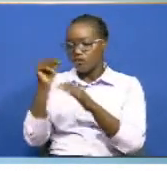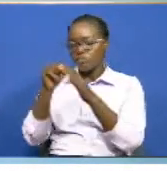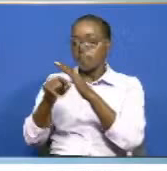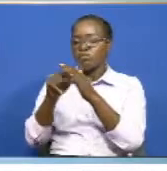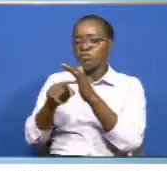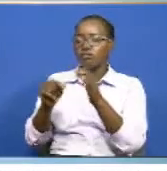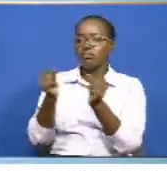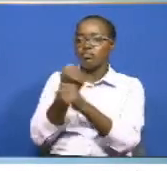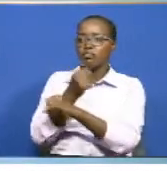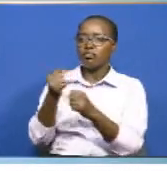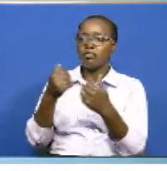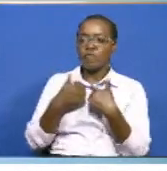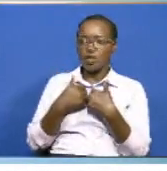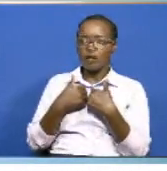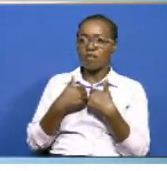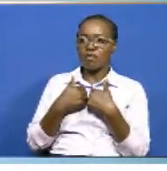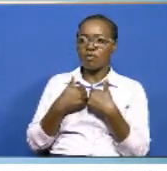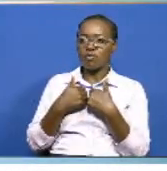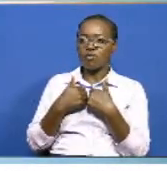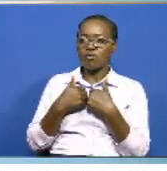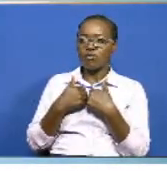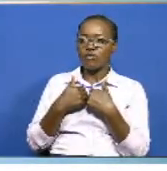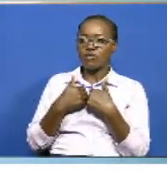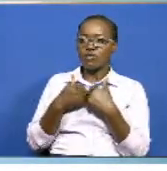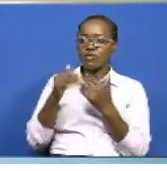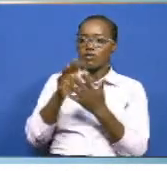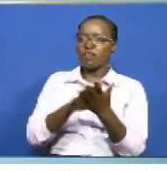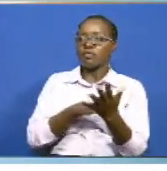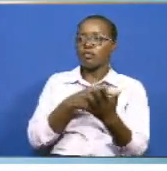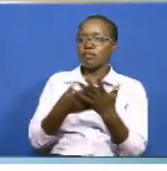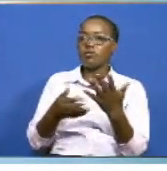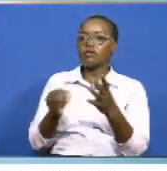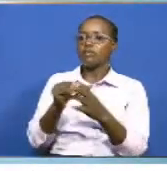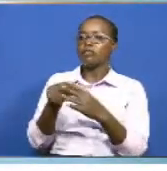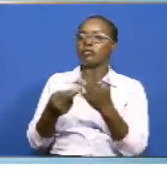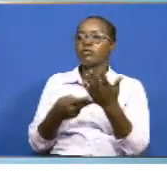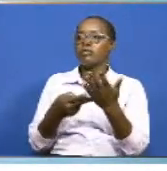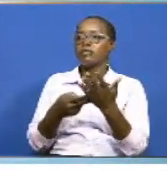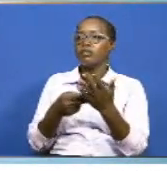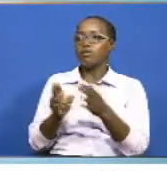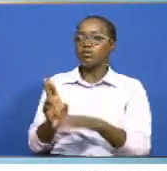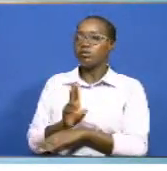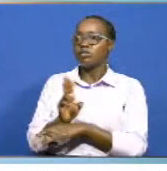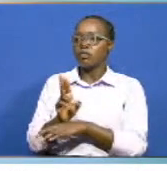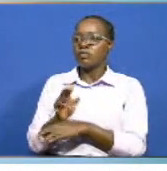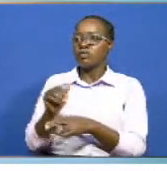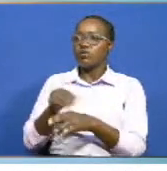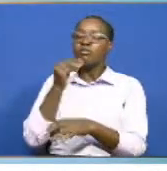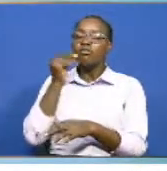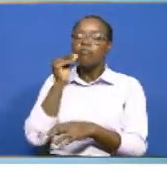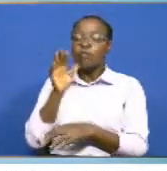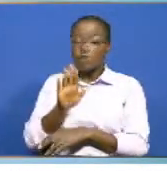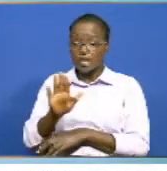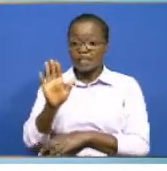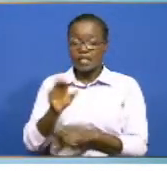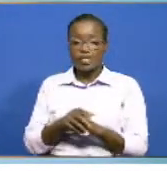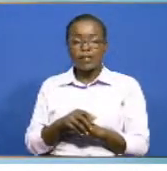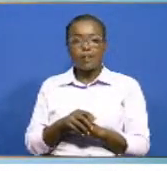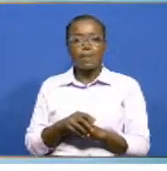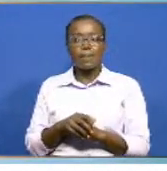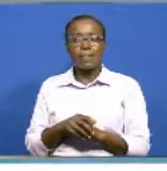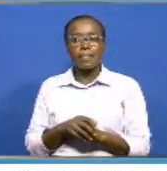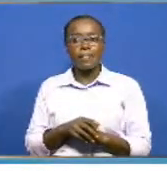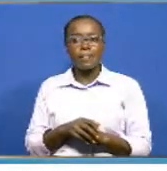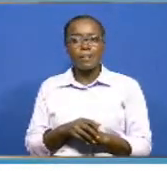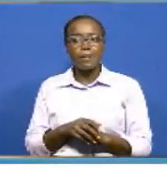ya kupata mtandao ama teknolojia ifike kwao waitumie katika manyumbani mwao. Yeah.